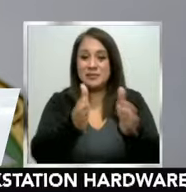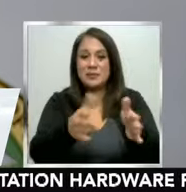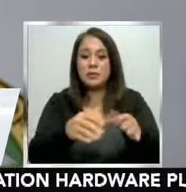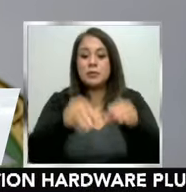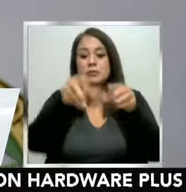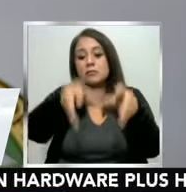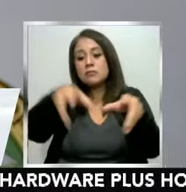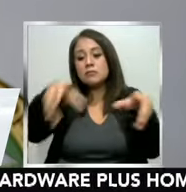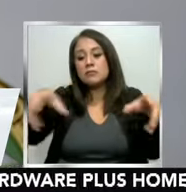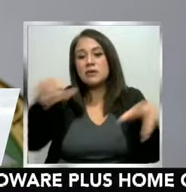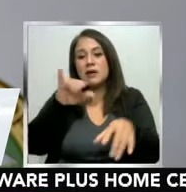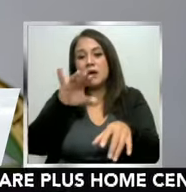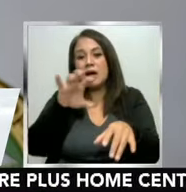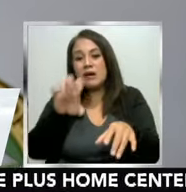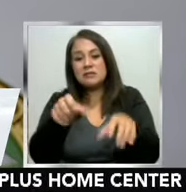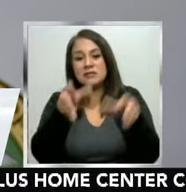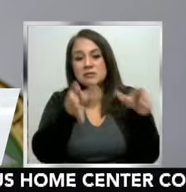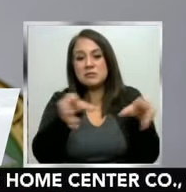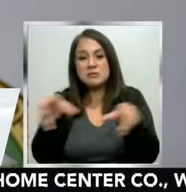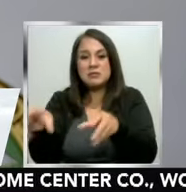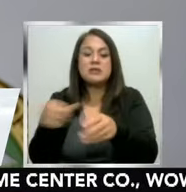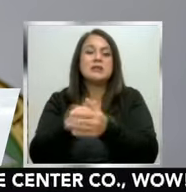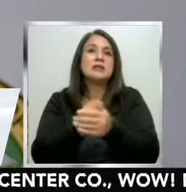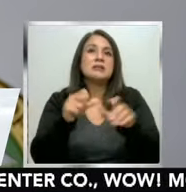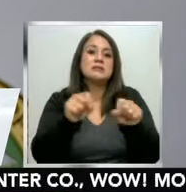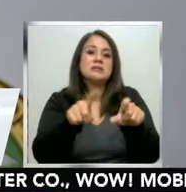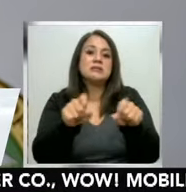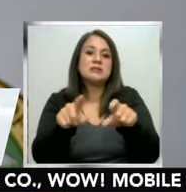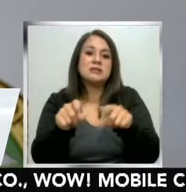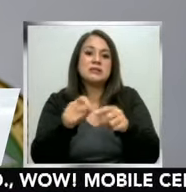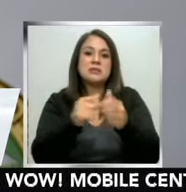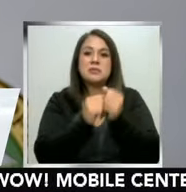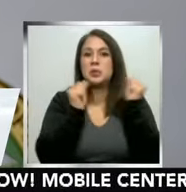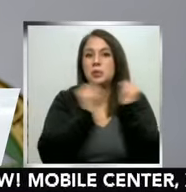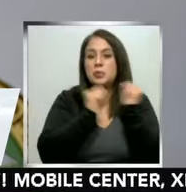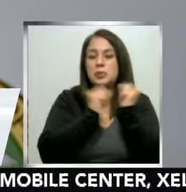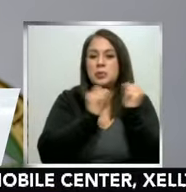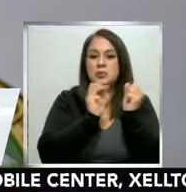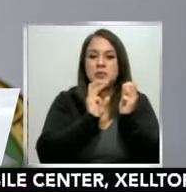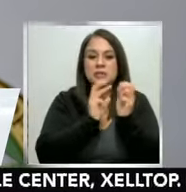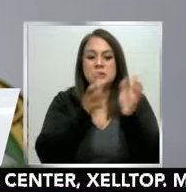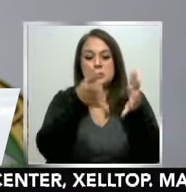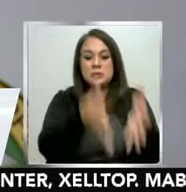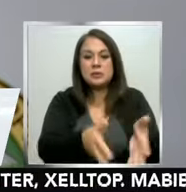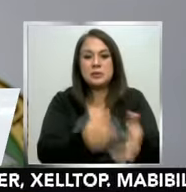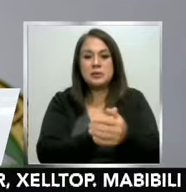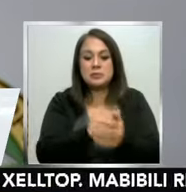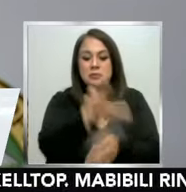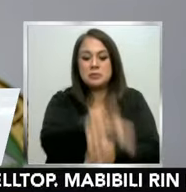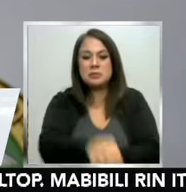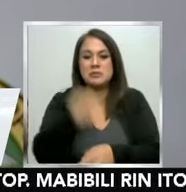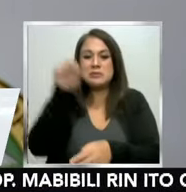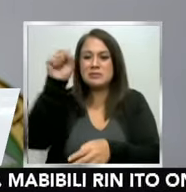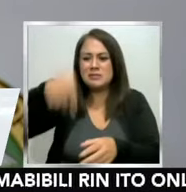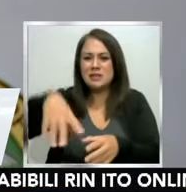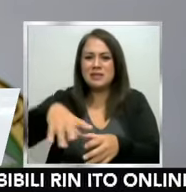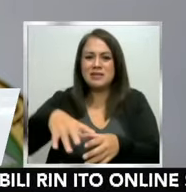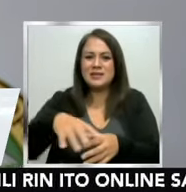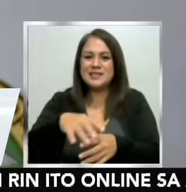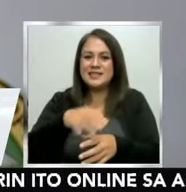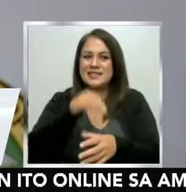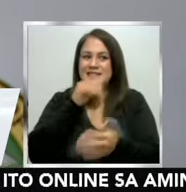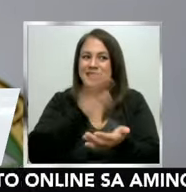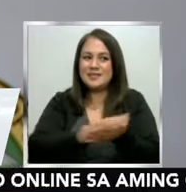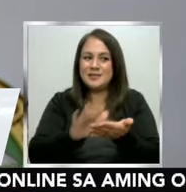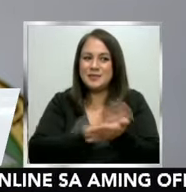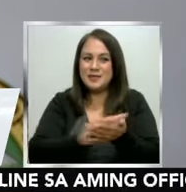mga bangketa, dun sa mga nagbebenta ng samalamig, at tapos doon na lang po kinukuha na minsan hindi na po natin nauugasan. Maari